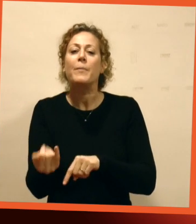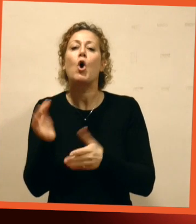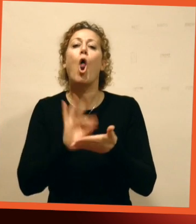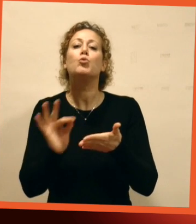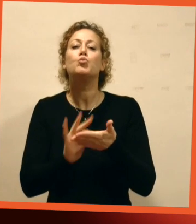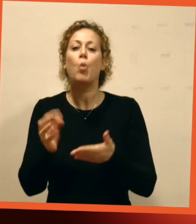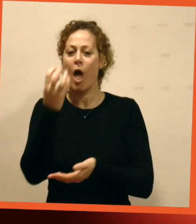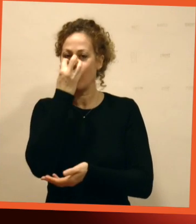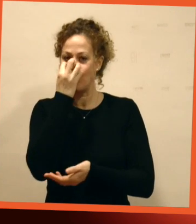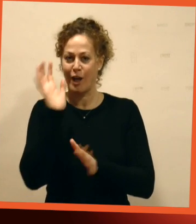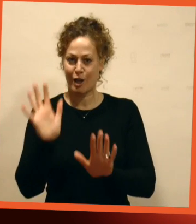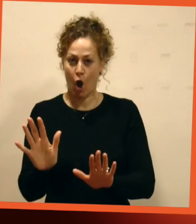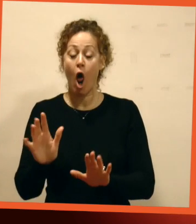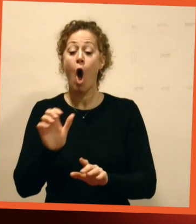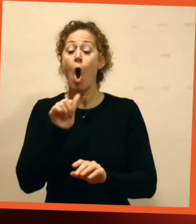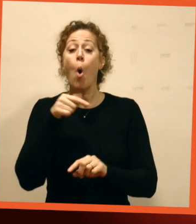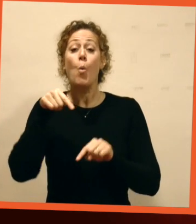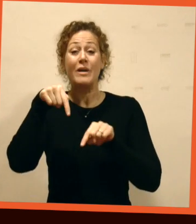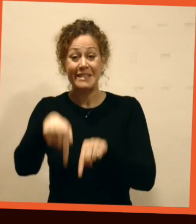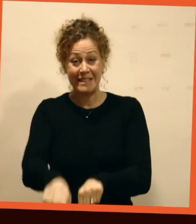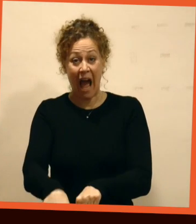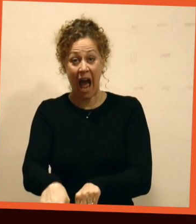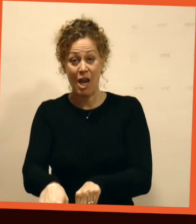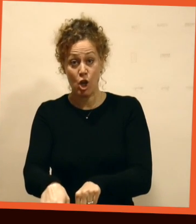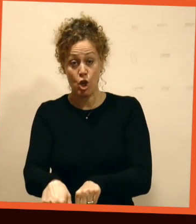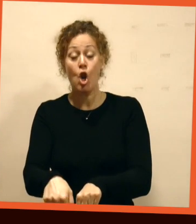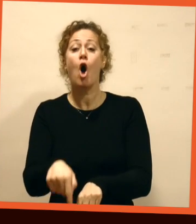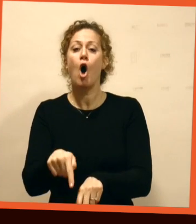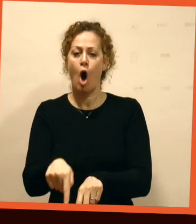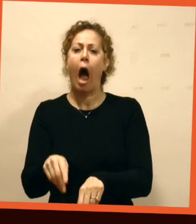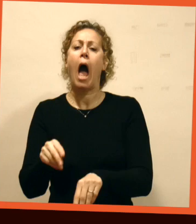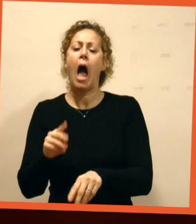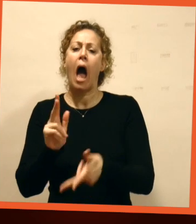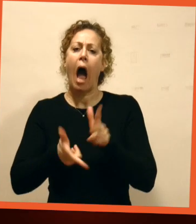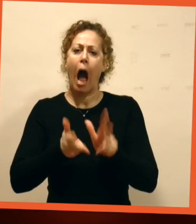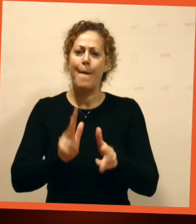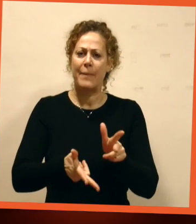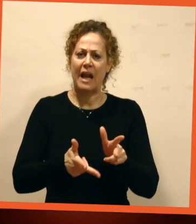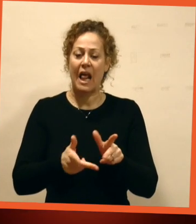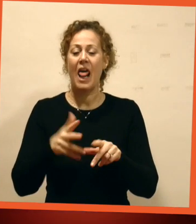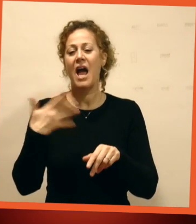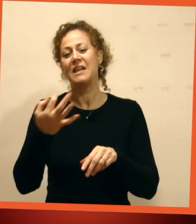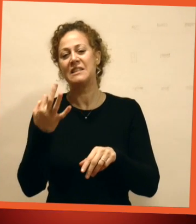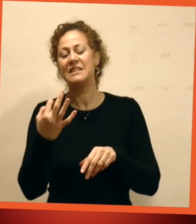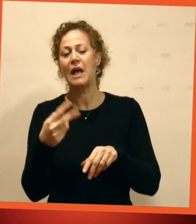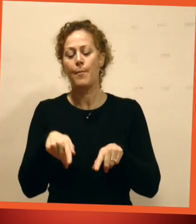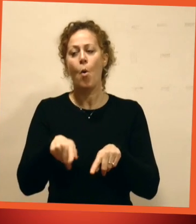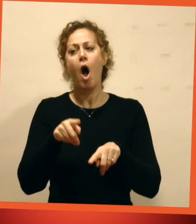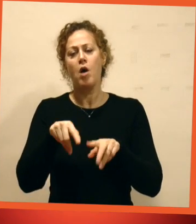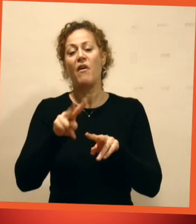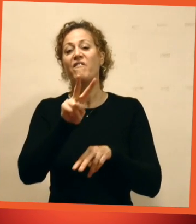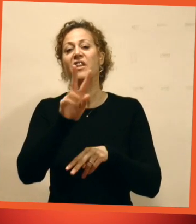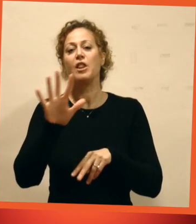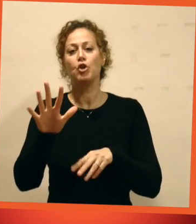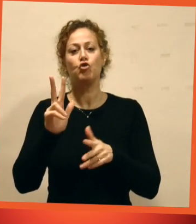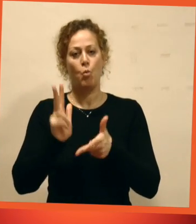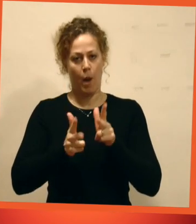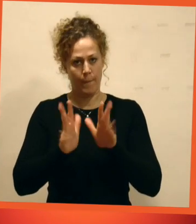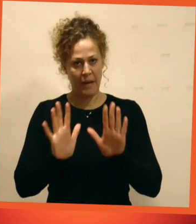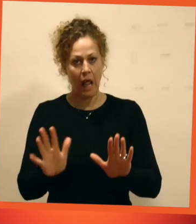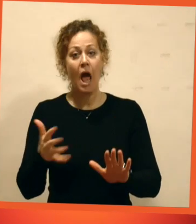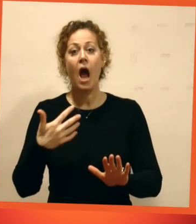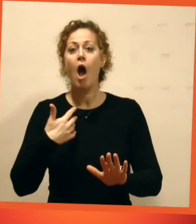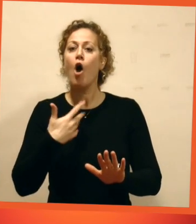ad aprile, perché normalmente succede o nel ponte del 25 aprile o del 1 maggio, quest'anno 25 aprile, per la prima volta abbiamo deciso